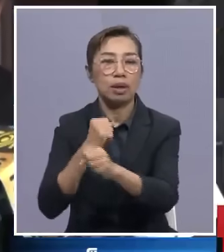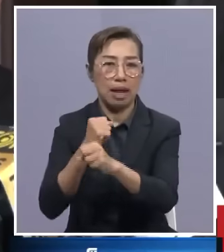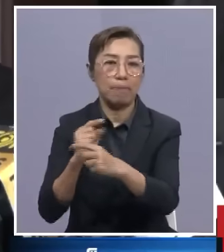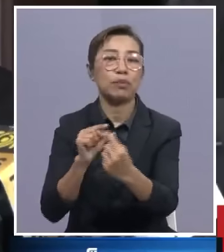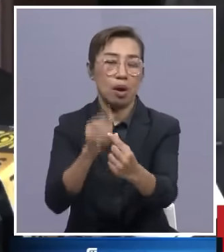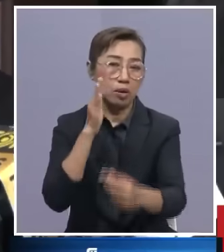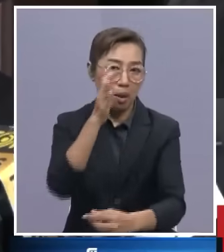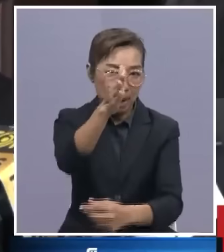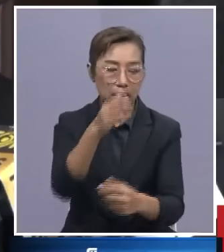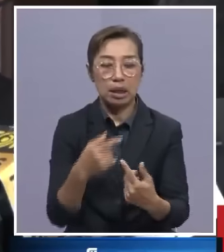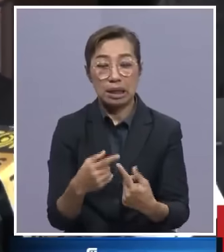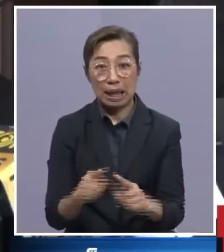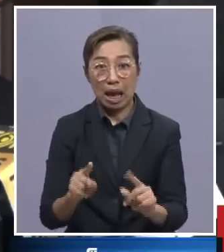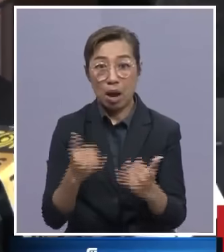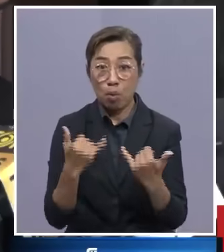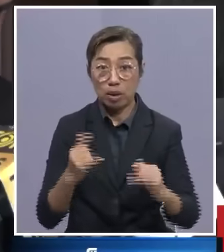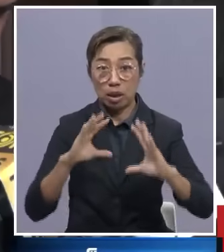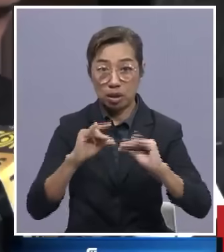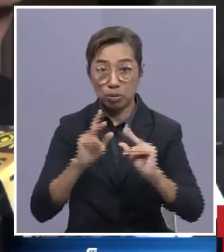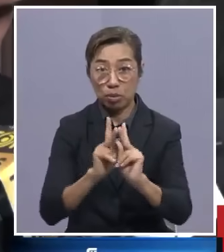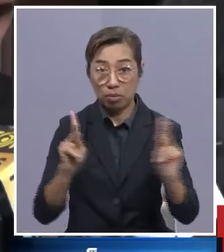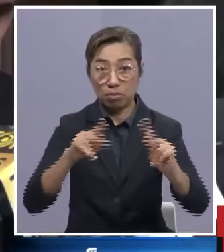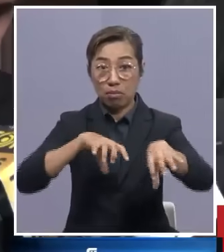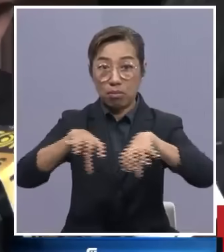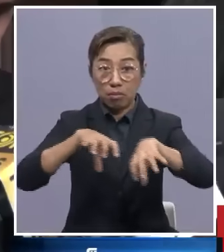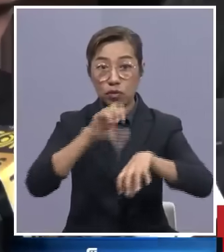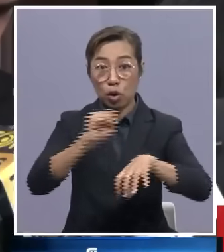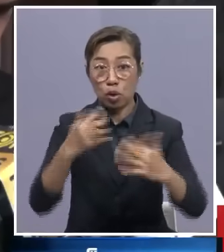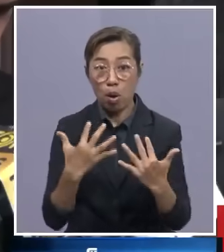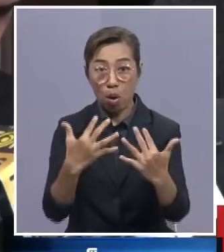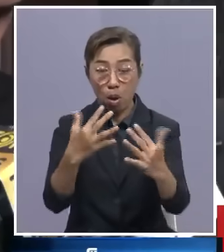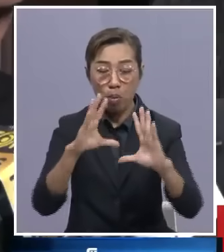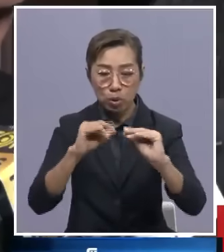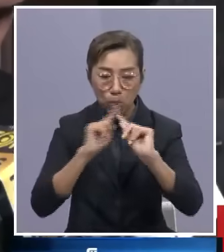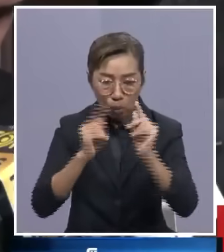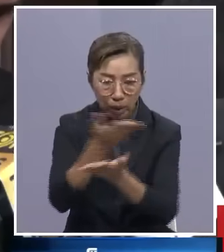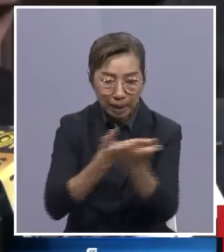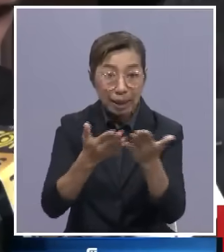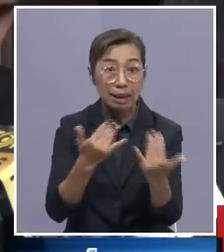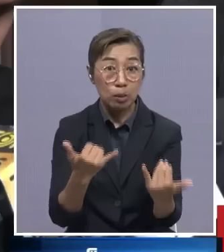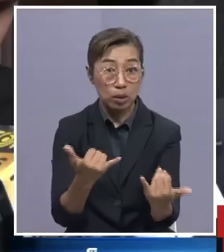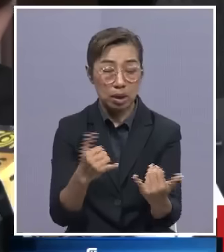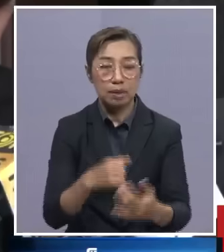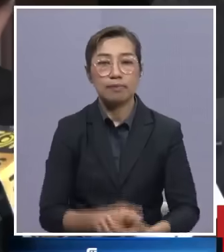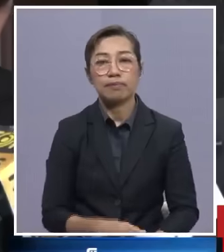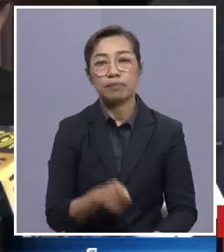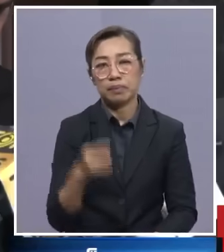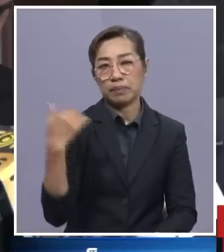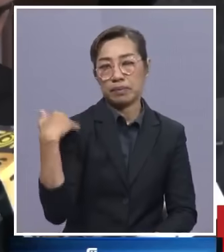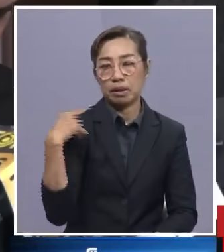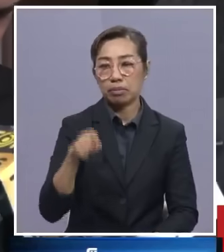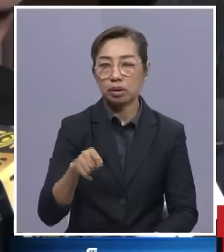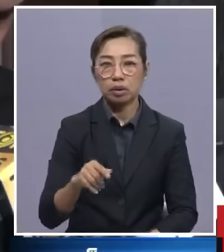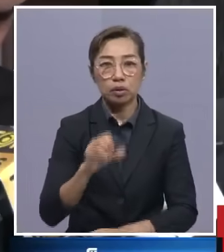แต่ว่าสำหรับผลการประชุมในวันนี้ระหว่างคณะกรรมการบริหารพรรคกับสสเนี่ยซึ่งวันนี้เนี่ยมีผู้